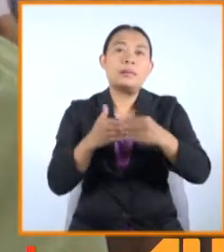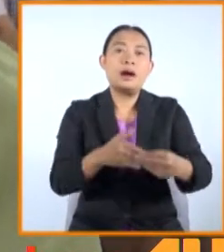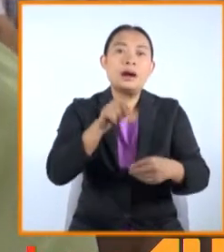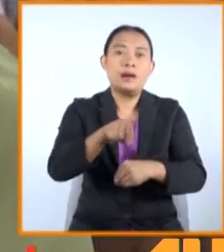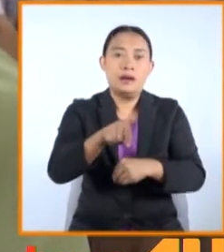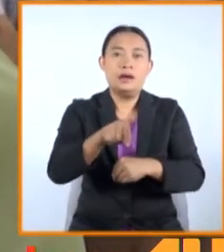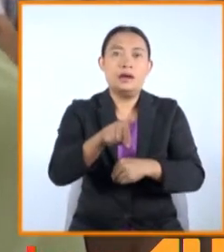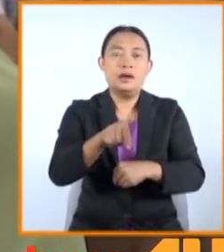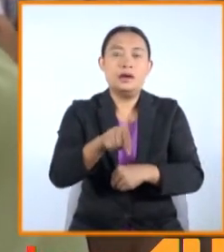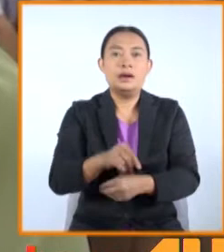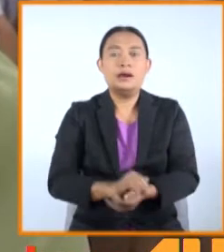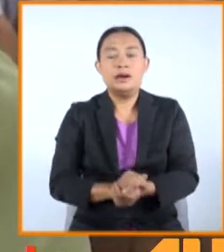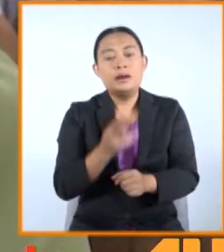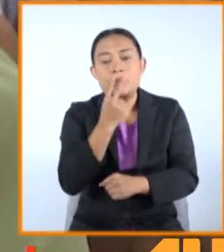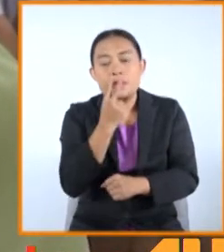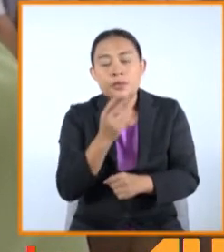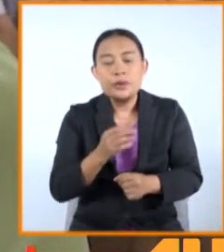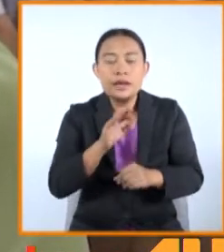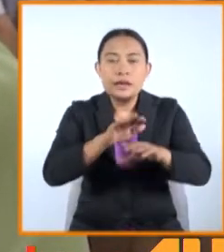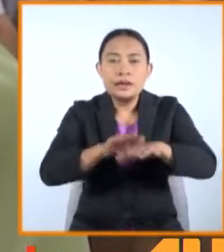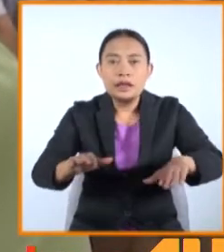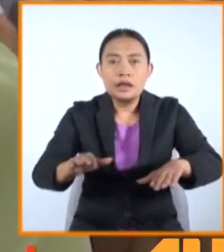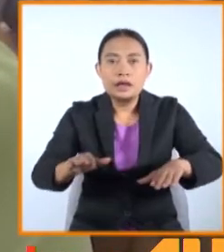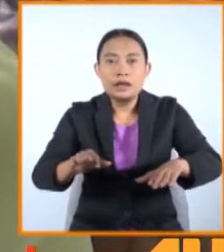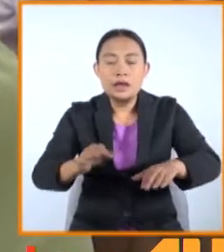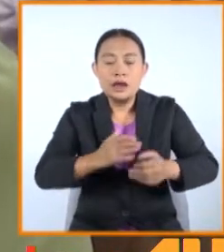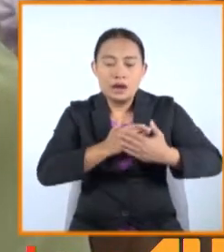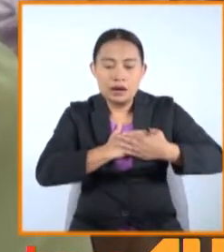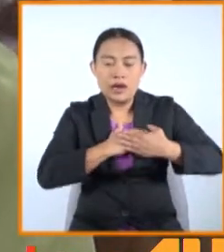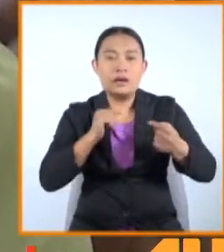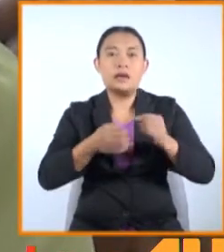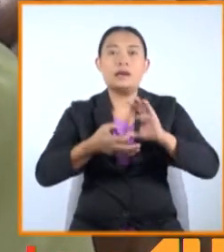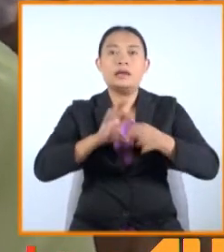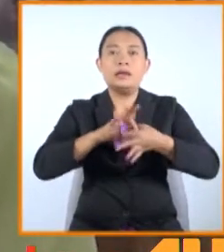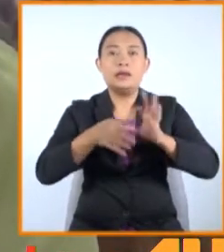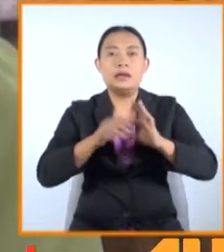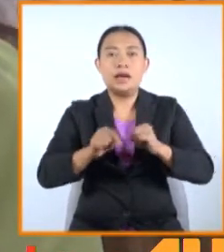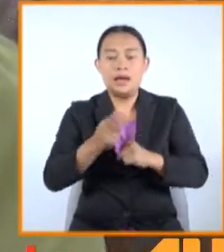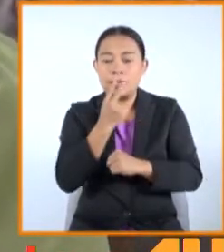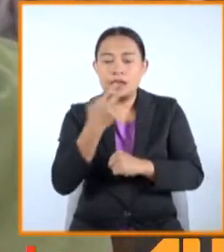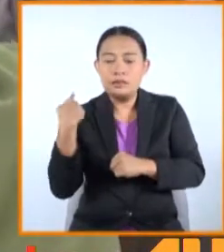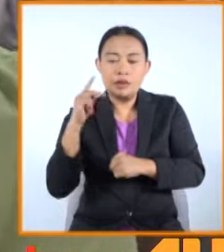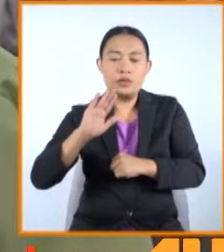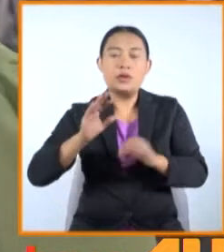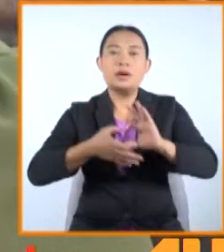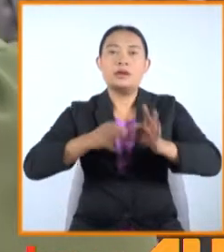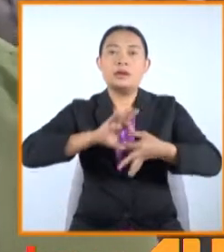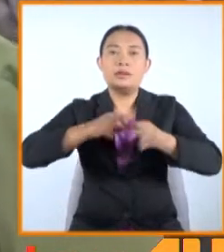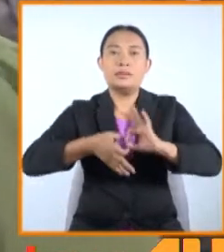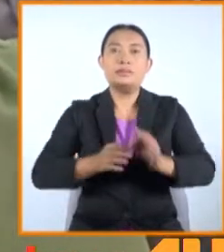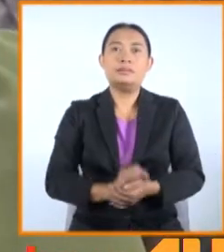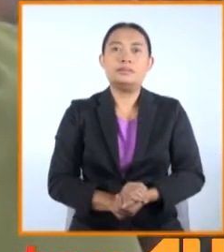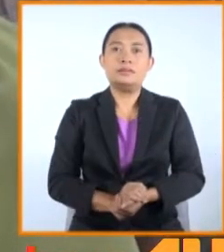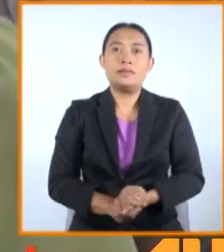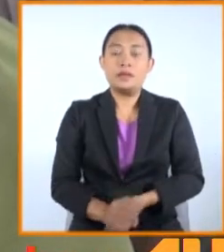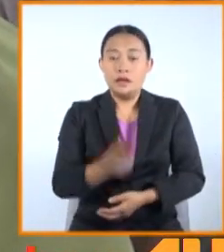จะเหมือนกับจุดประกายให้เขาเนี่ยรักแล้วก็เห็นคุณค่าของกีฬามากขึ้นค่ะก็ในระหว่างที่ดูนะ